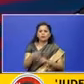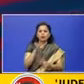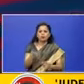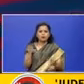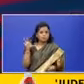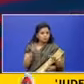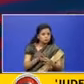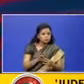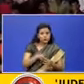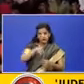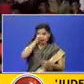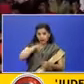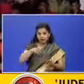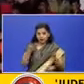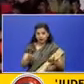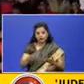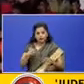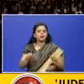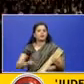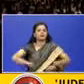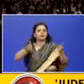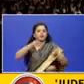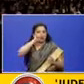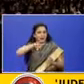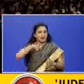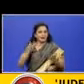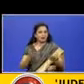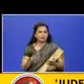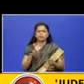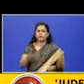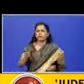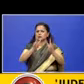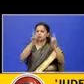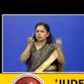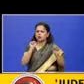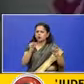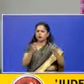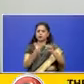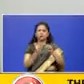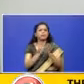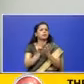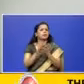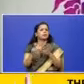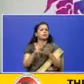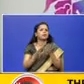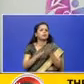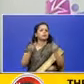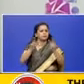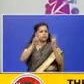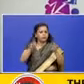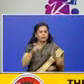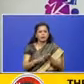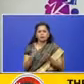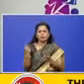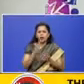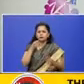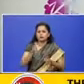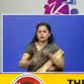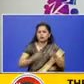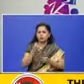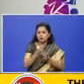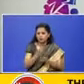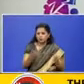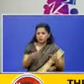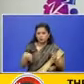जुड़ेगा इंडिया तो जीतेगा इंडिया, इस थीम के साथ राष्ट्रीय खेलों ने